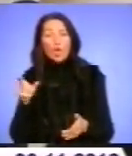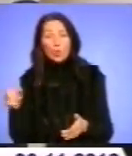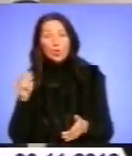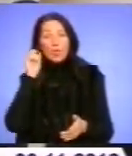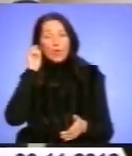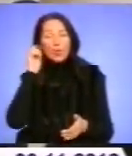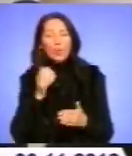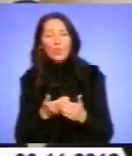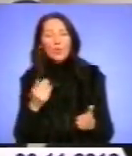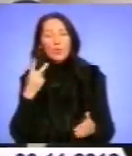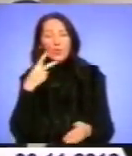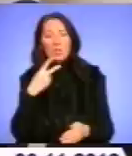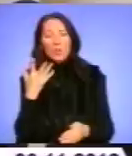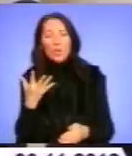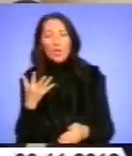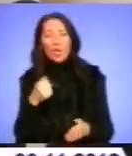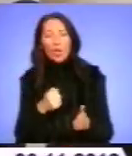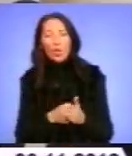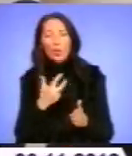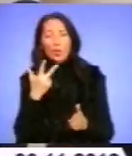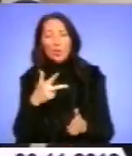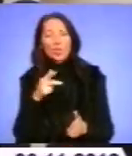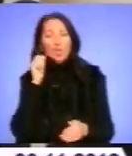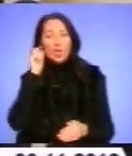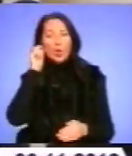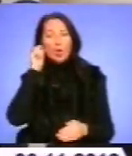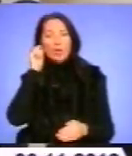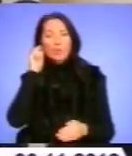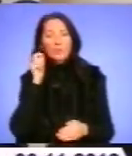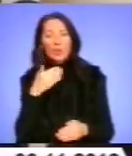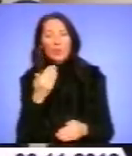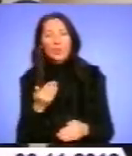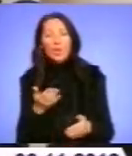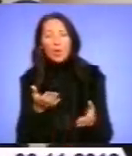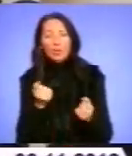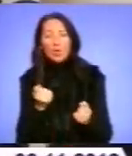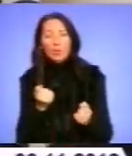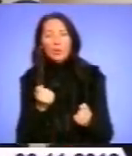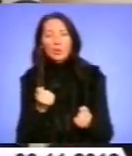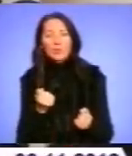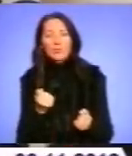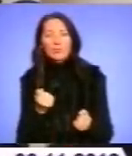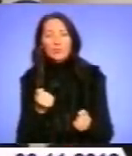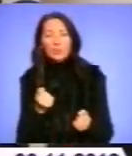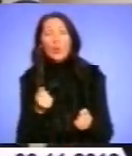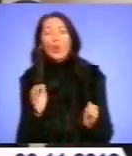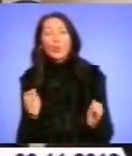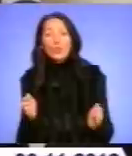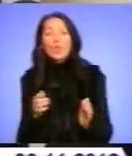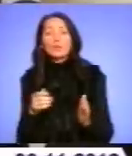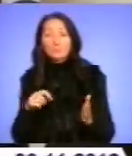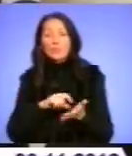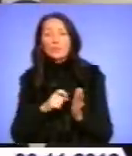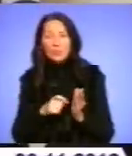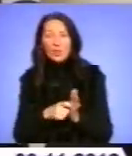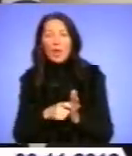від 25 до 30 років. Вони утримуються в секторі максимального рівня безпеки. У